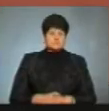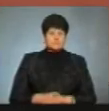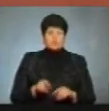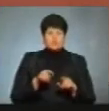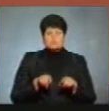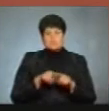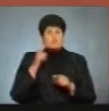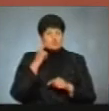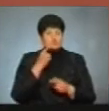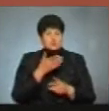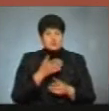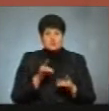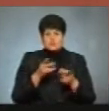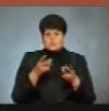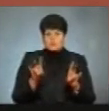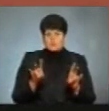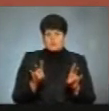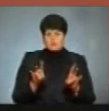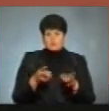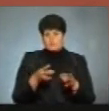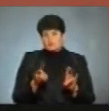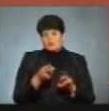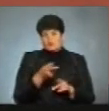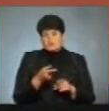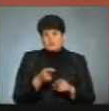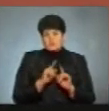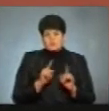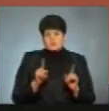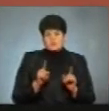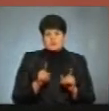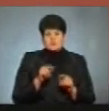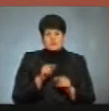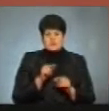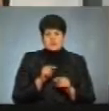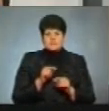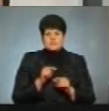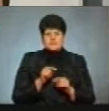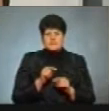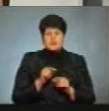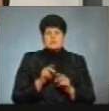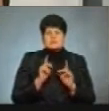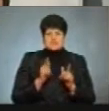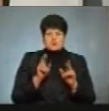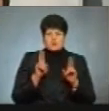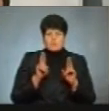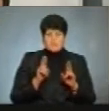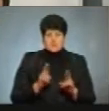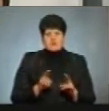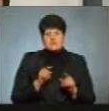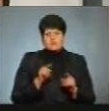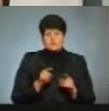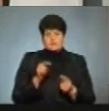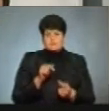Отож, ми почули, що не потрібно, не потребують вони так особливо дозволу. Вони не підлягають відмоги правил безпечної